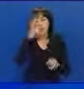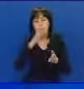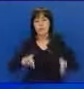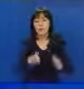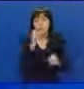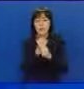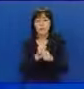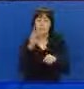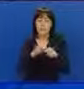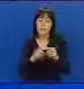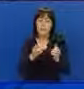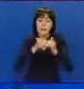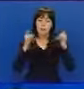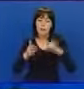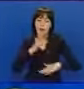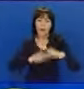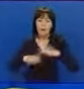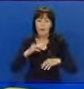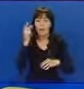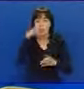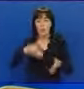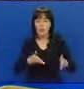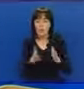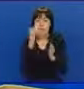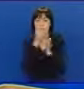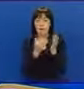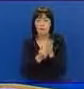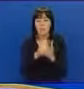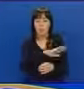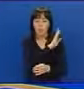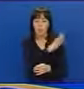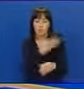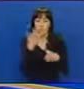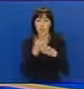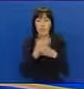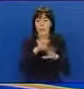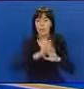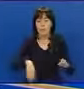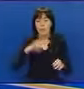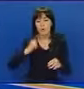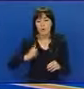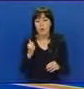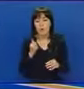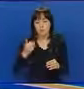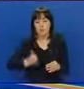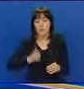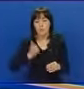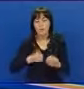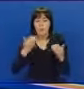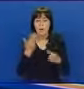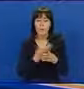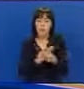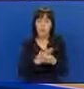ісінің қарқын алғанына қуанады. Нұрлы жол бағдарламасына түбегейлі күш салып үлес қоспаса да, әріптестеріне рух беруге жарап тұр.